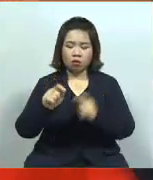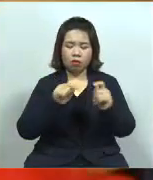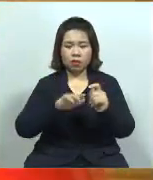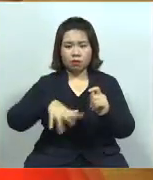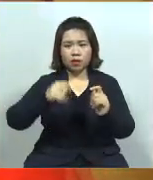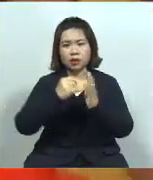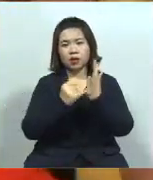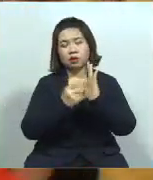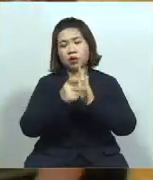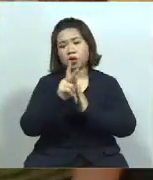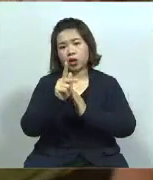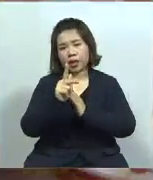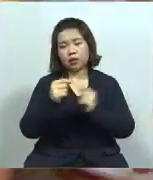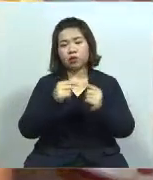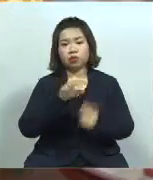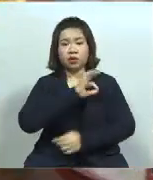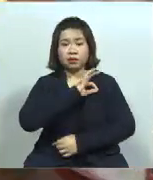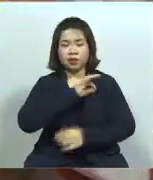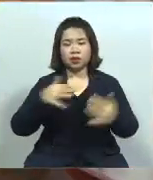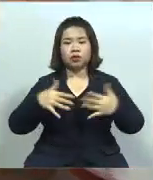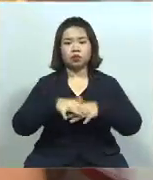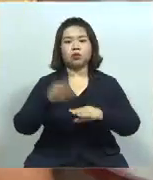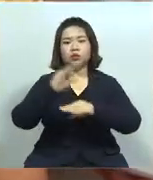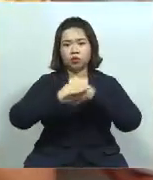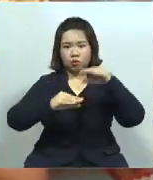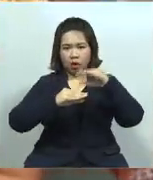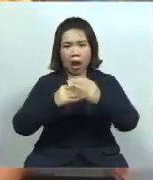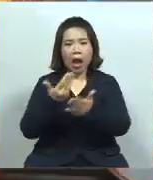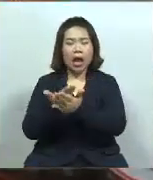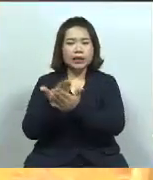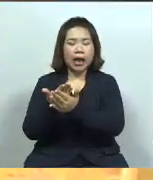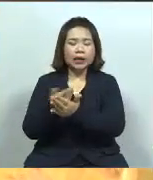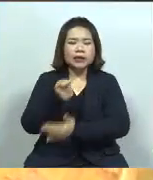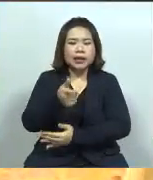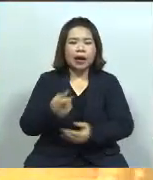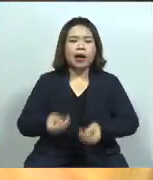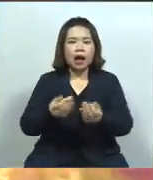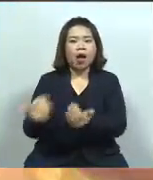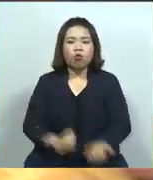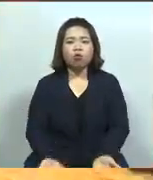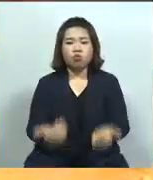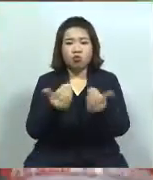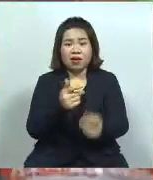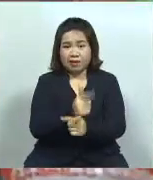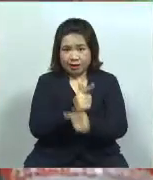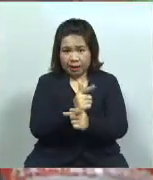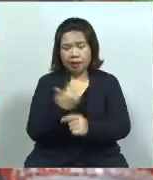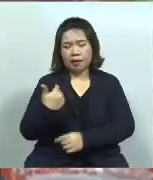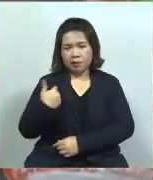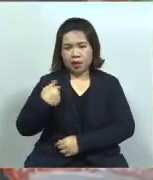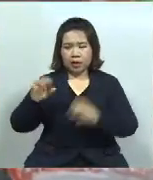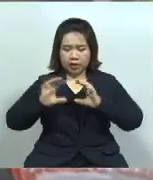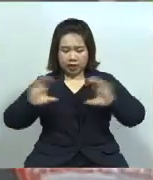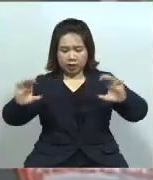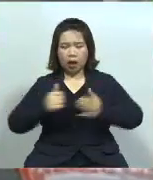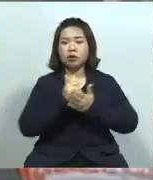ก่นซึ่งเป็นหนึ่งในสมาชิกที่เข้าร่วมโครงการเงินอุดหนุนเพื่อการเลี้ยงดูเด็กแรกเกิดที่ตอนนี้ได้รับการช่วยเหลือจากรัฐบา